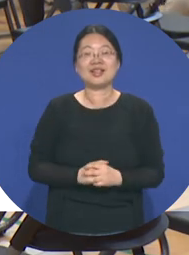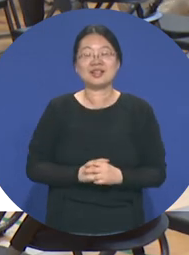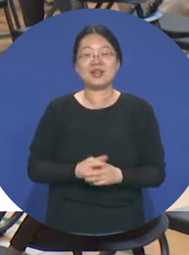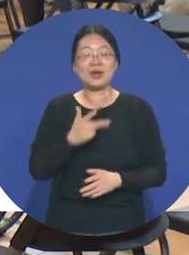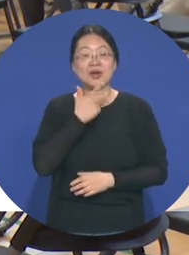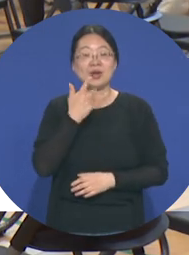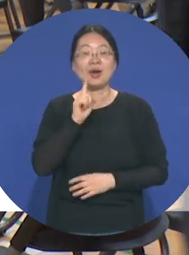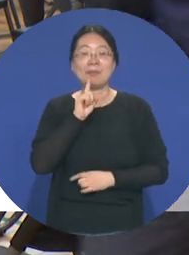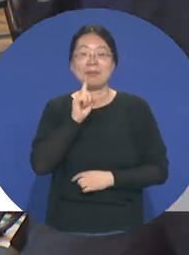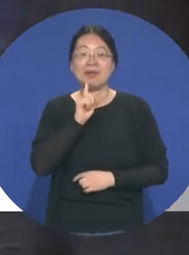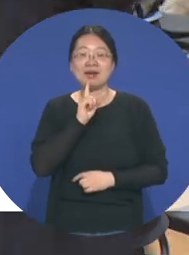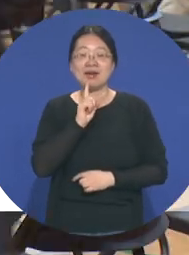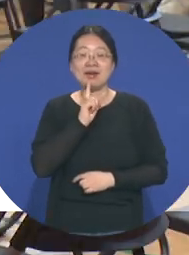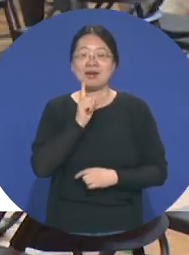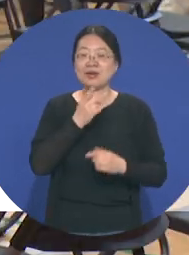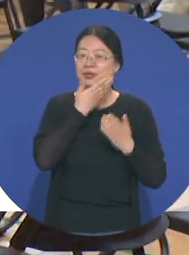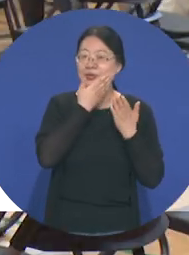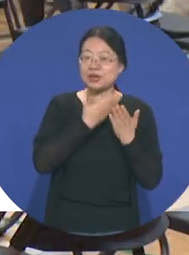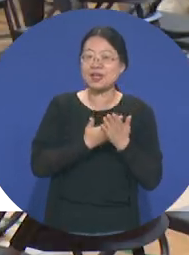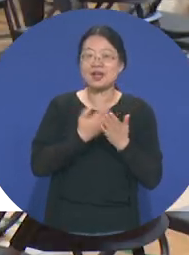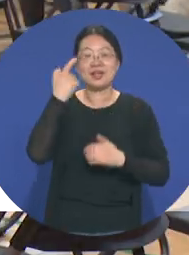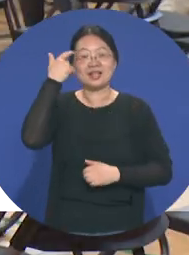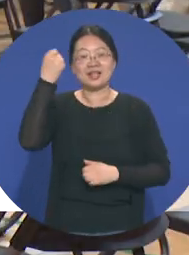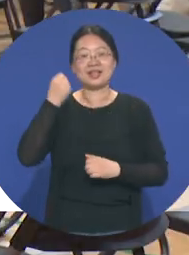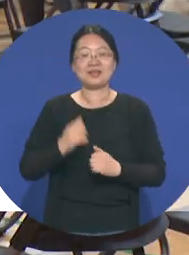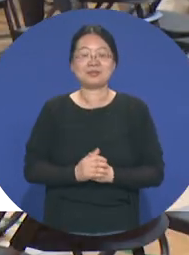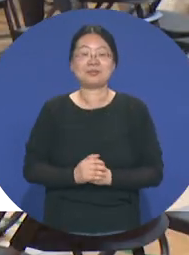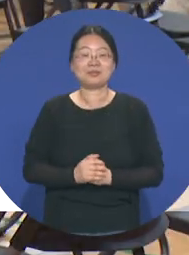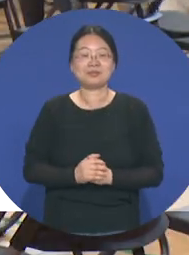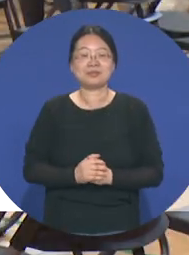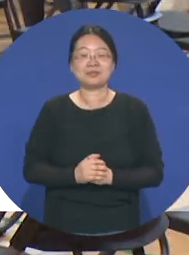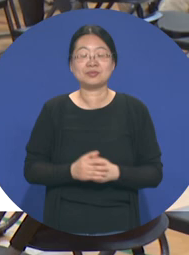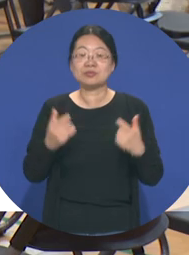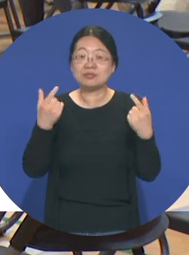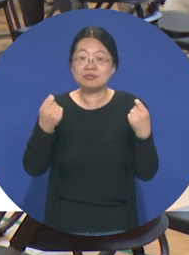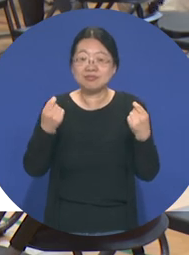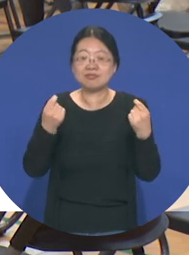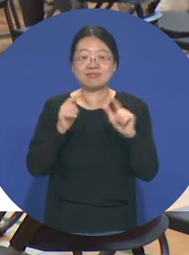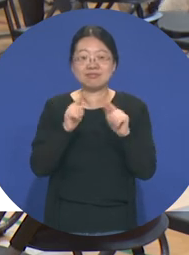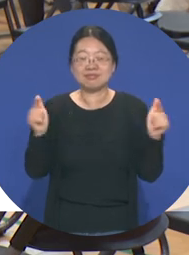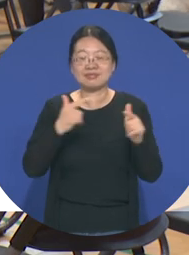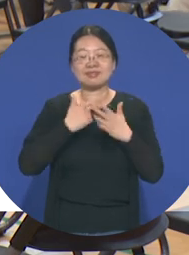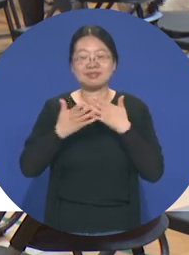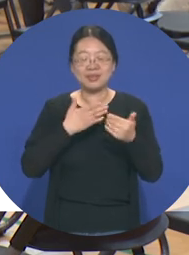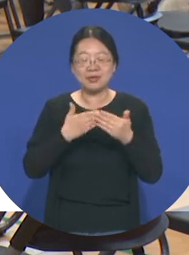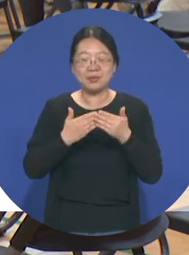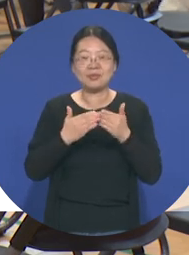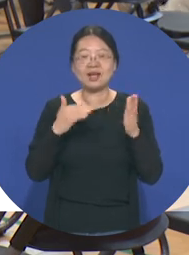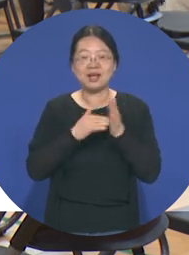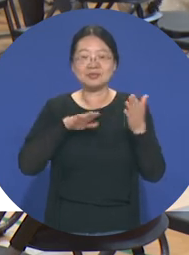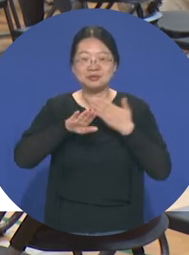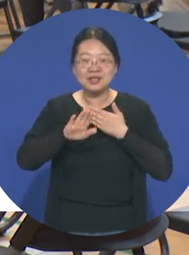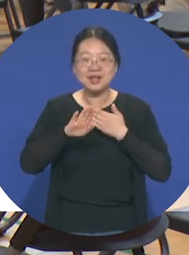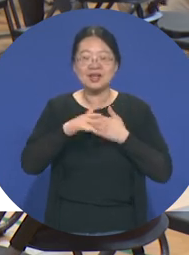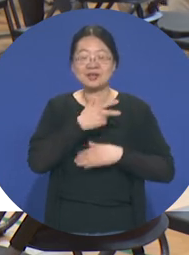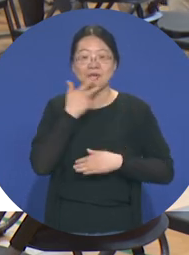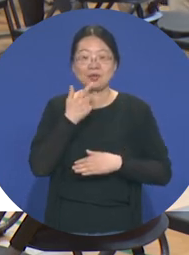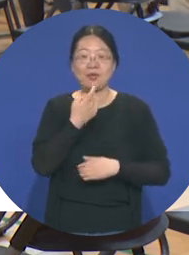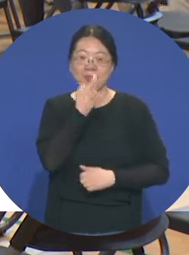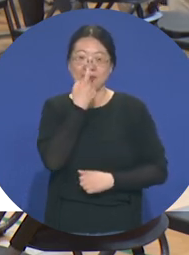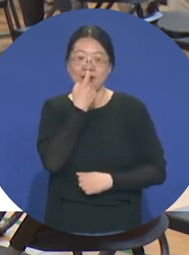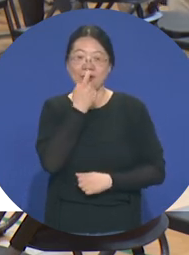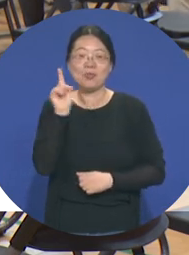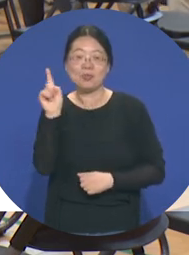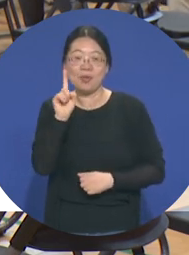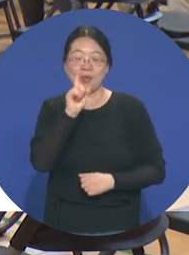때문에 영어는 말하기, 이해가 중요하다고 생각해요. 이렇게 여러 가지 경험을 해보면서 영어를 배우는 것도